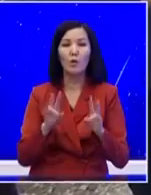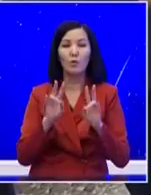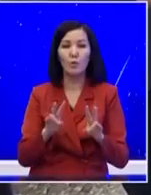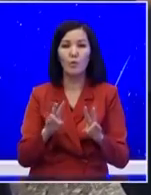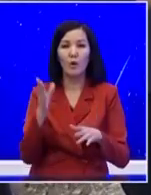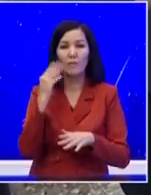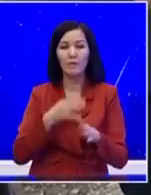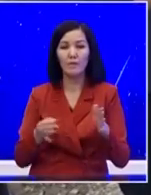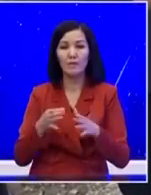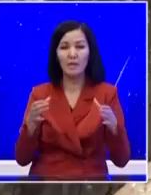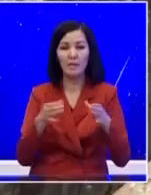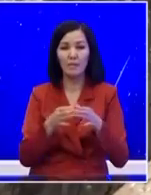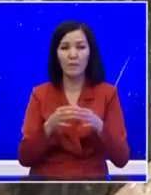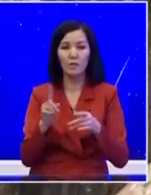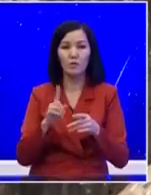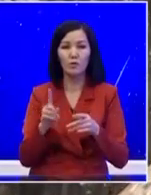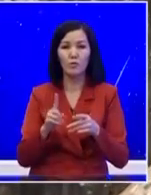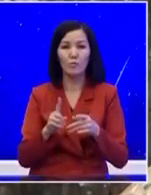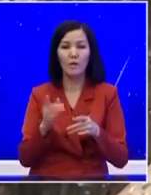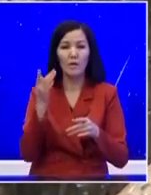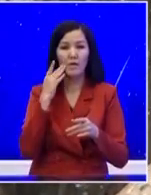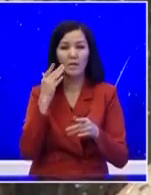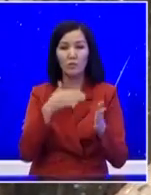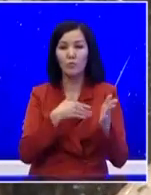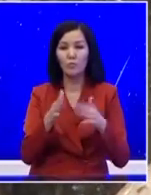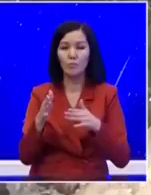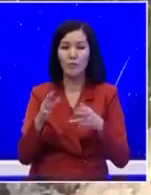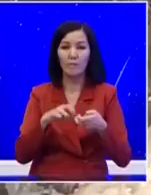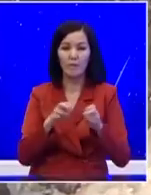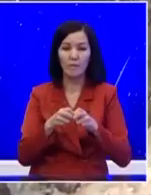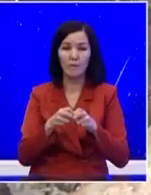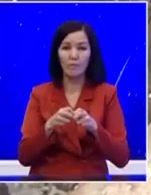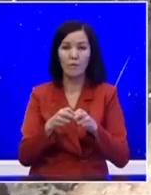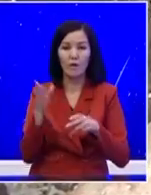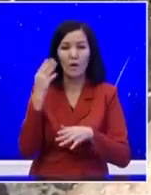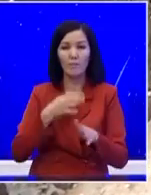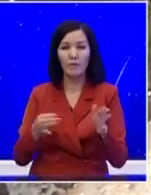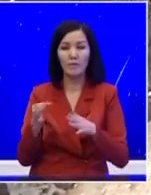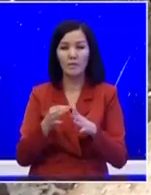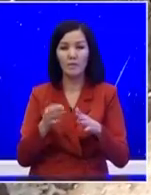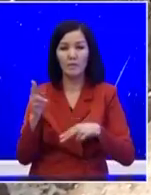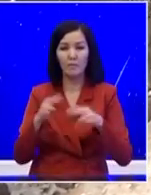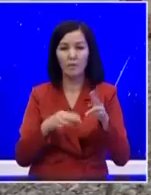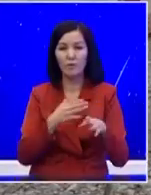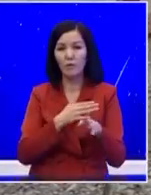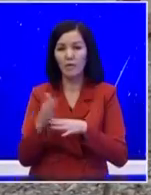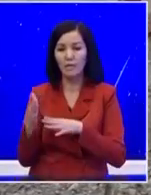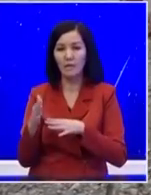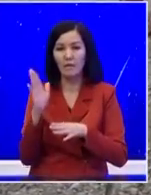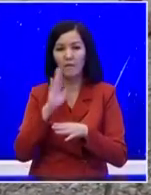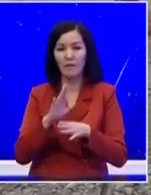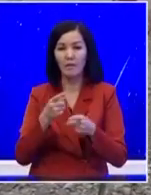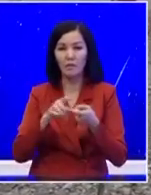от алматинской компании. Чтобы раз и навсегда устранить проблему, акимат Алматинской области намерен построить отдельную линию подачи